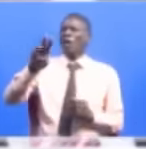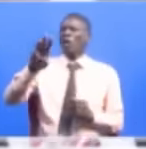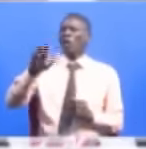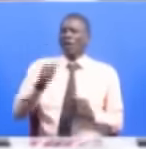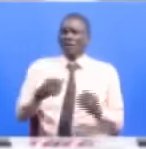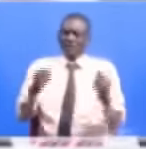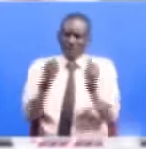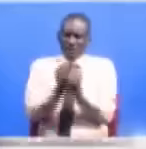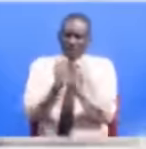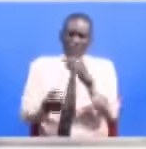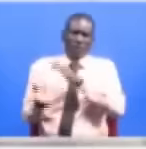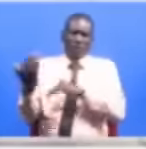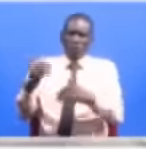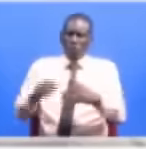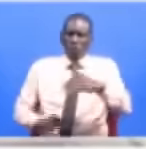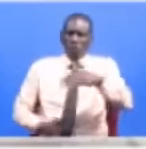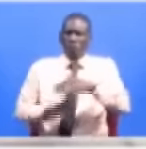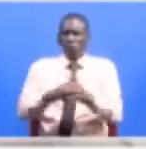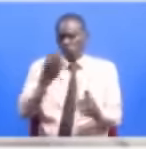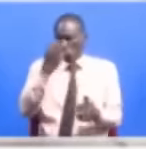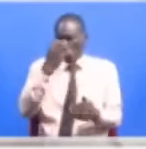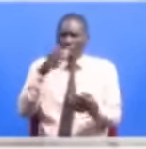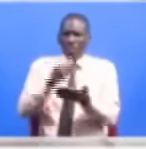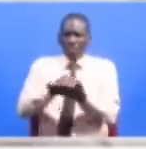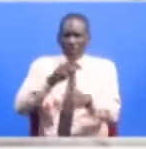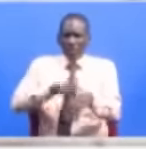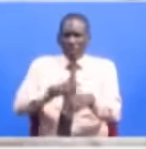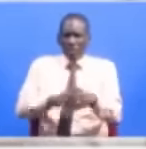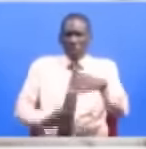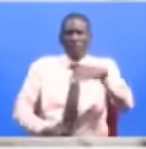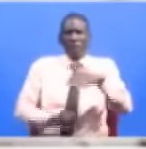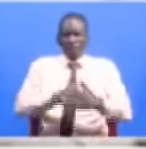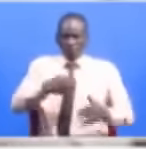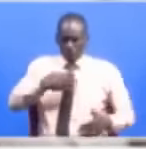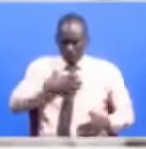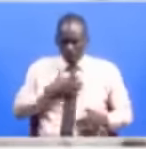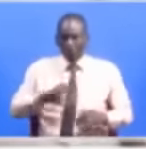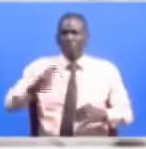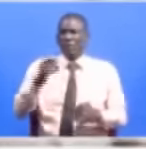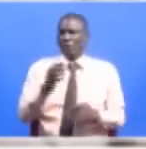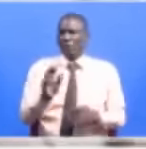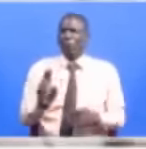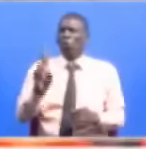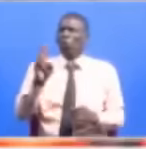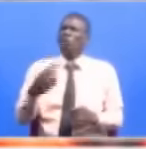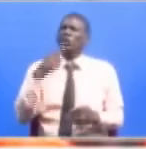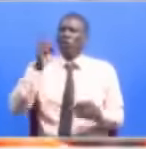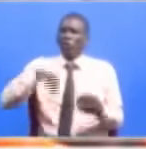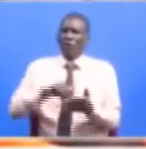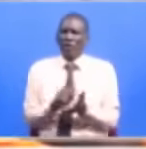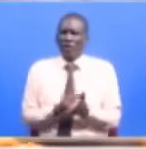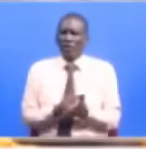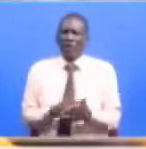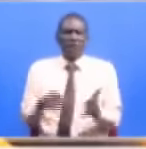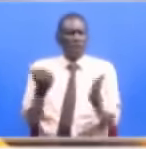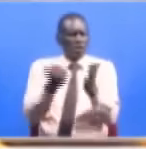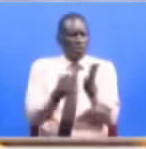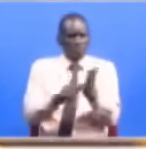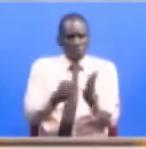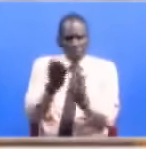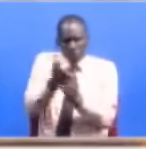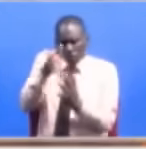mrengo sawa na Ruto, wakati huo wakimuunga mkono Rais mstaafu Uhuru Kenyatta, anasema kuwa kitumbua chake na Ruto